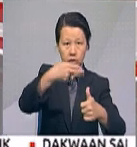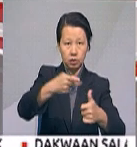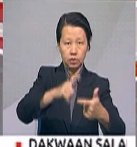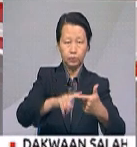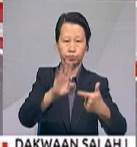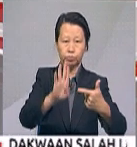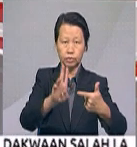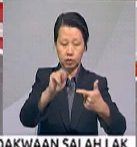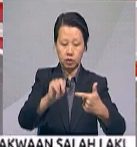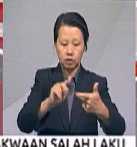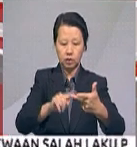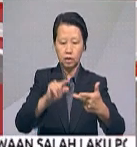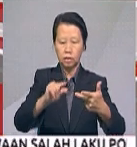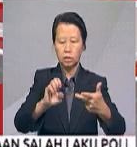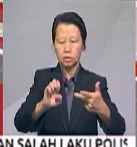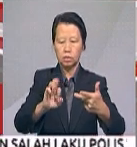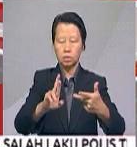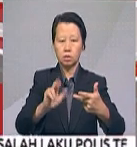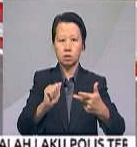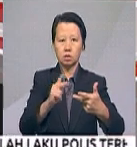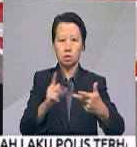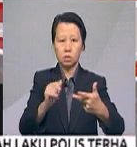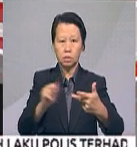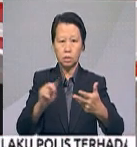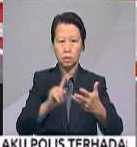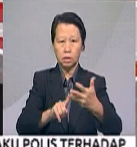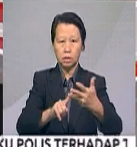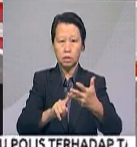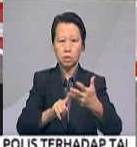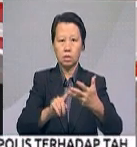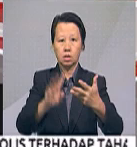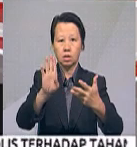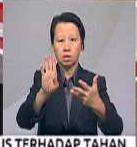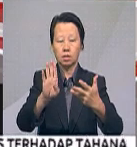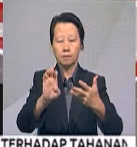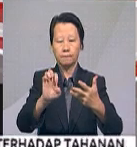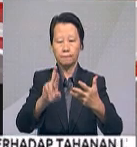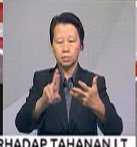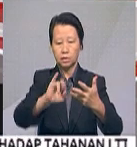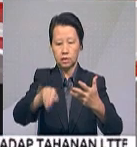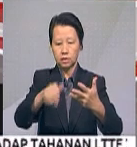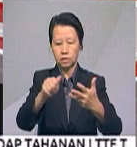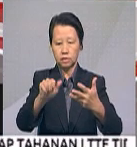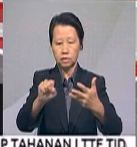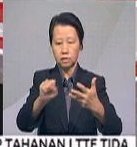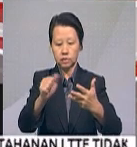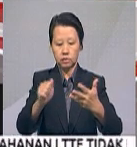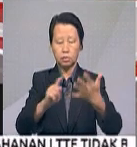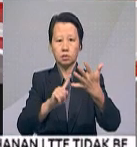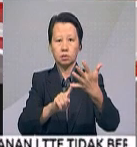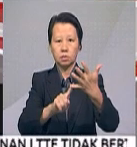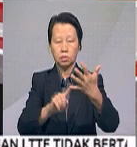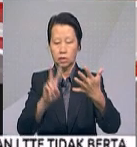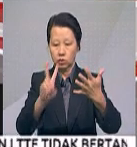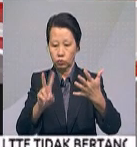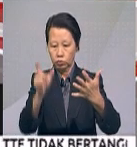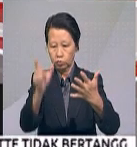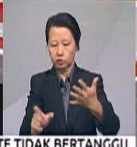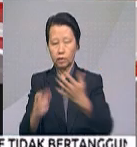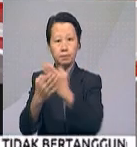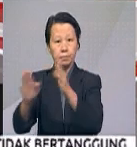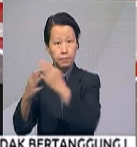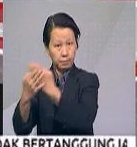PH, Barisan Nasional BN, Gerakan, Barisan Jemaah Islamiah Semelisi Berjasa dan dua calon